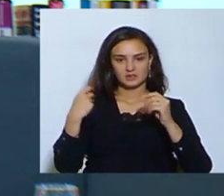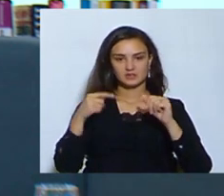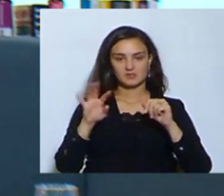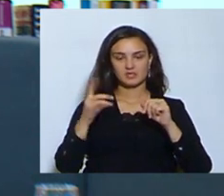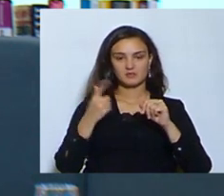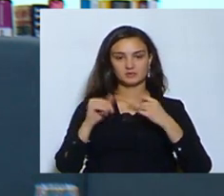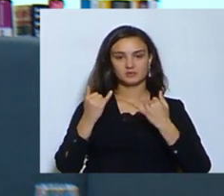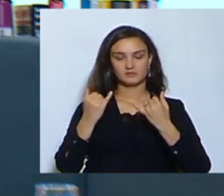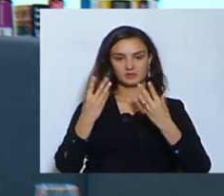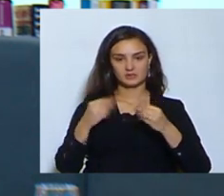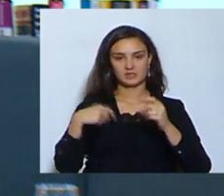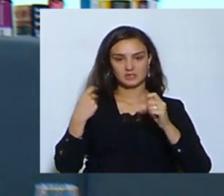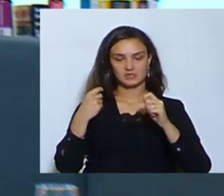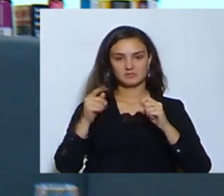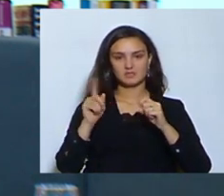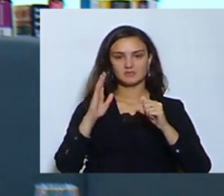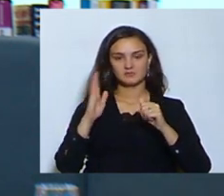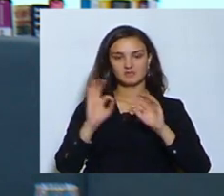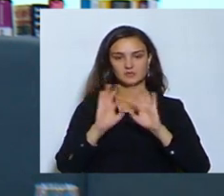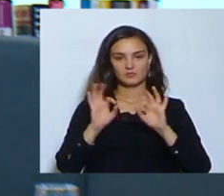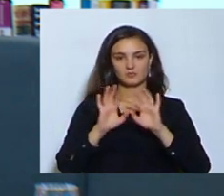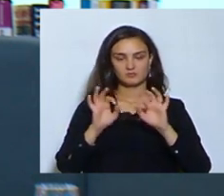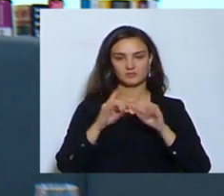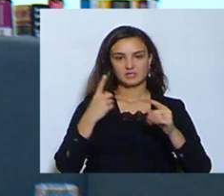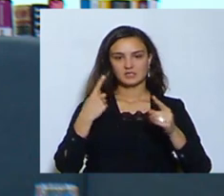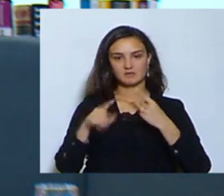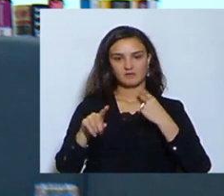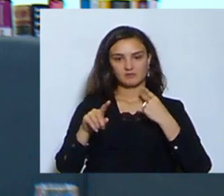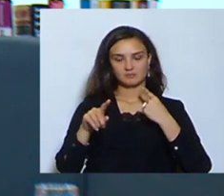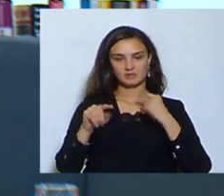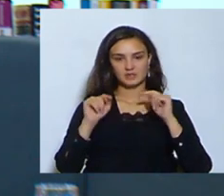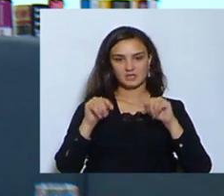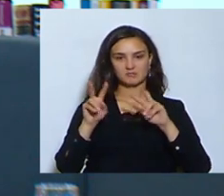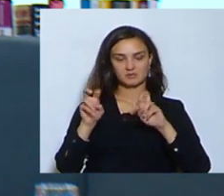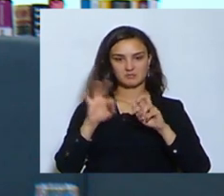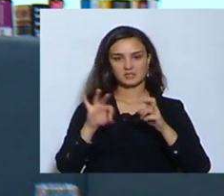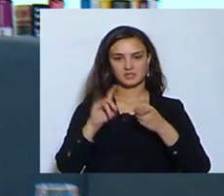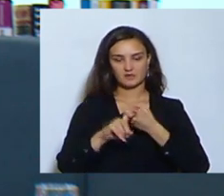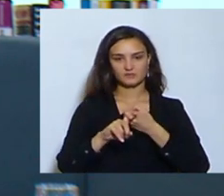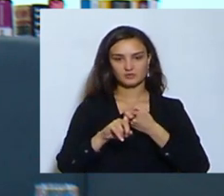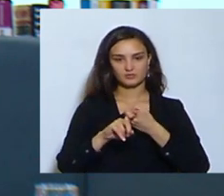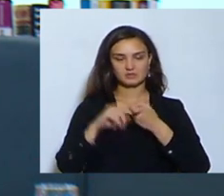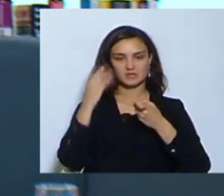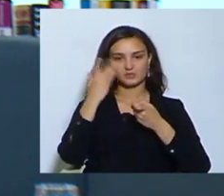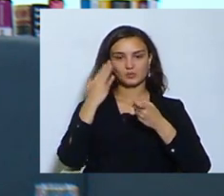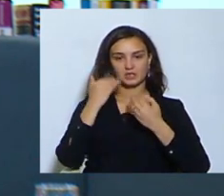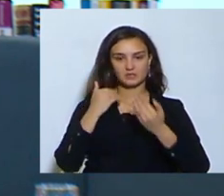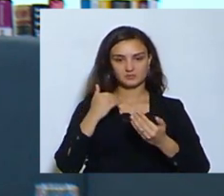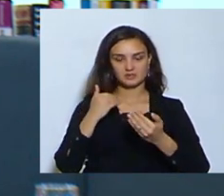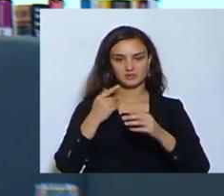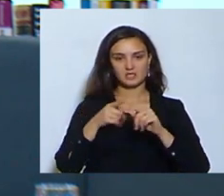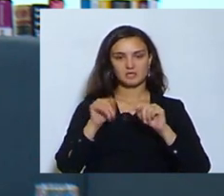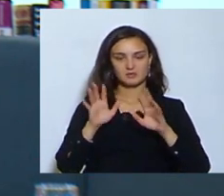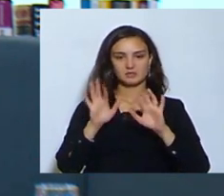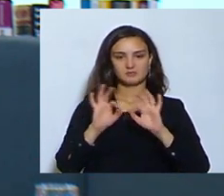არამხოლოდ დღევანდელი გადაცემა და რაზე ვაპირებთ საუბარს განსხვავებით ამ თემასთან დაკავშირებული წარმოადგენებისა,